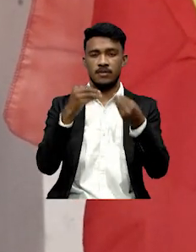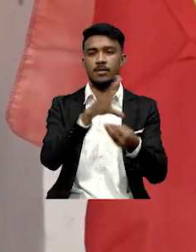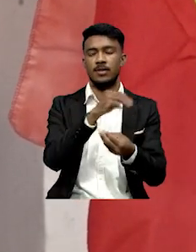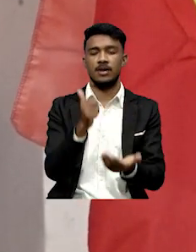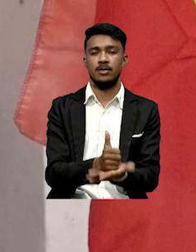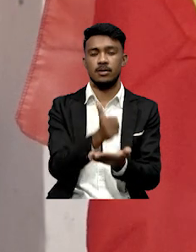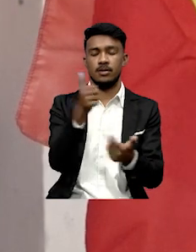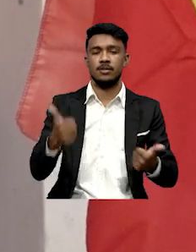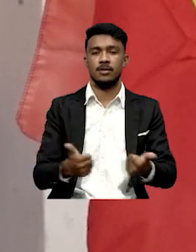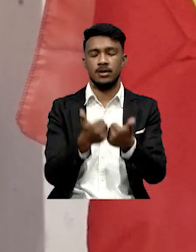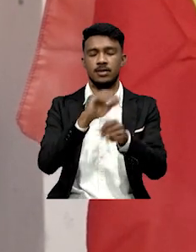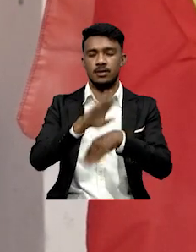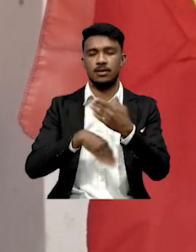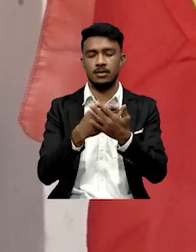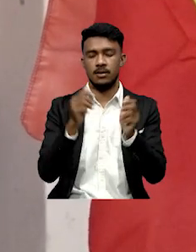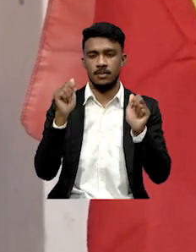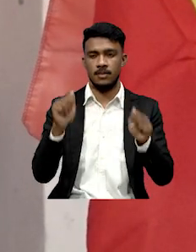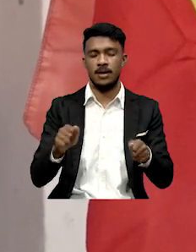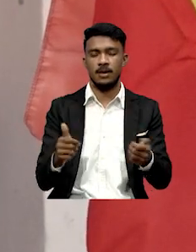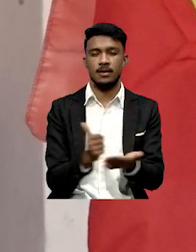toma, atu vela hane na,